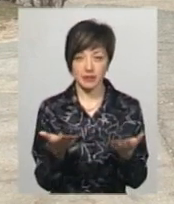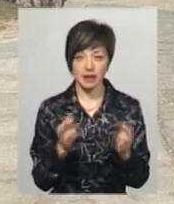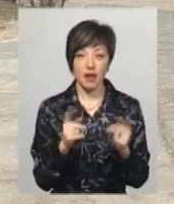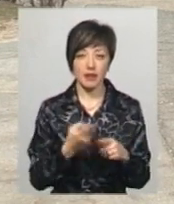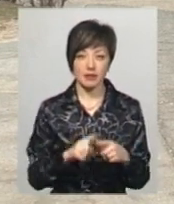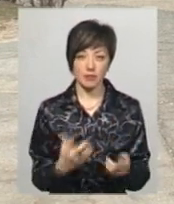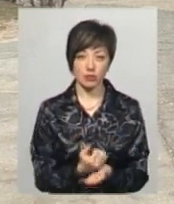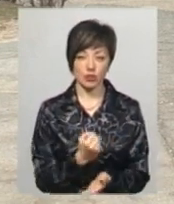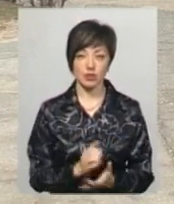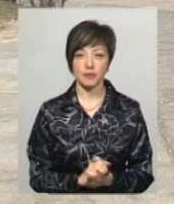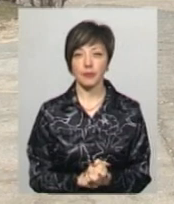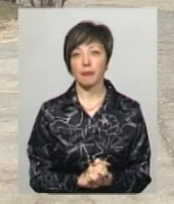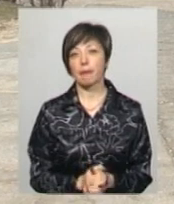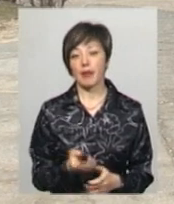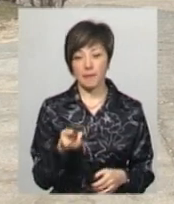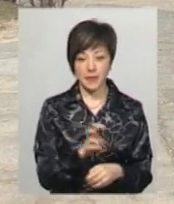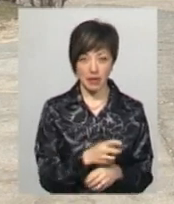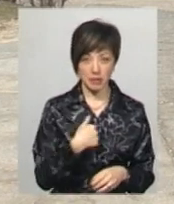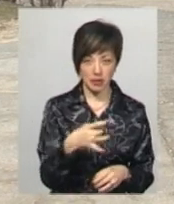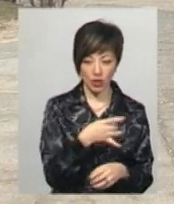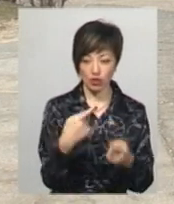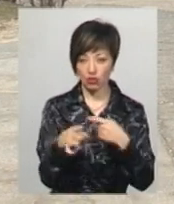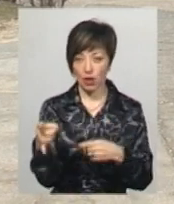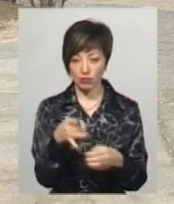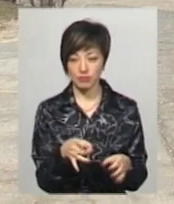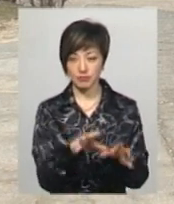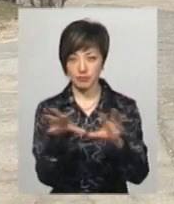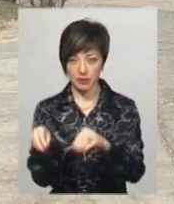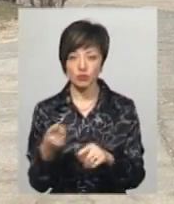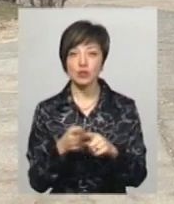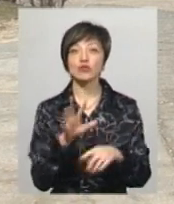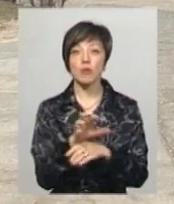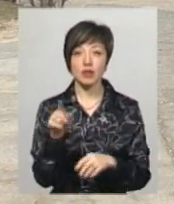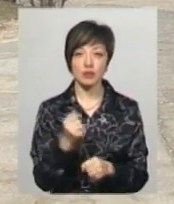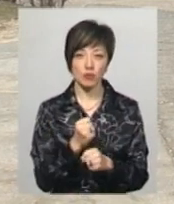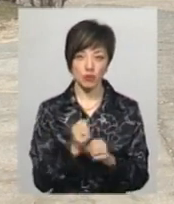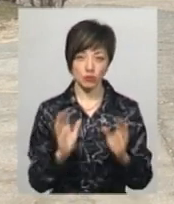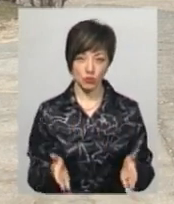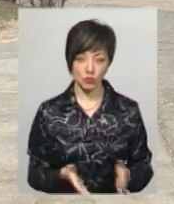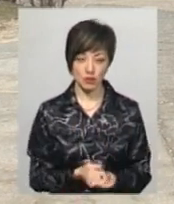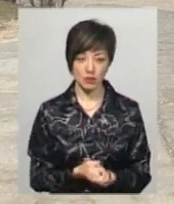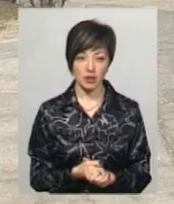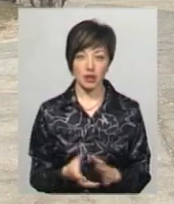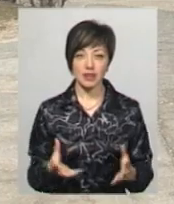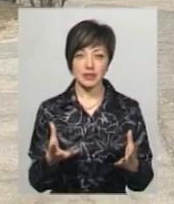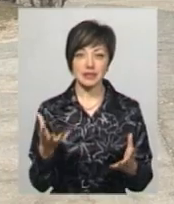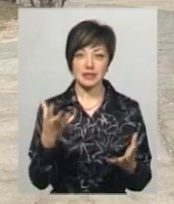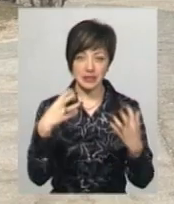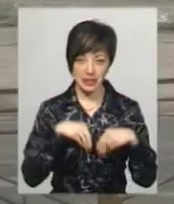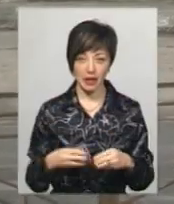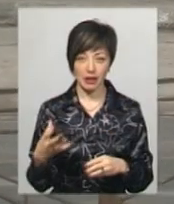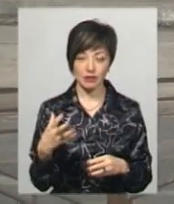це виходить? Прийдемо ми з нашого району, з другого району прийдуть, і що ці собаки будуть там робити? Там вони з'їдять один